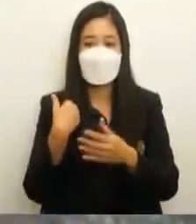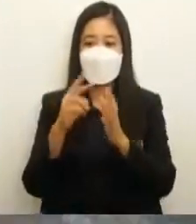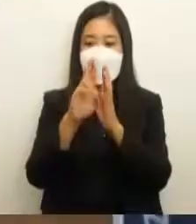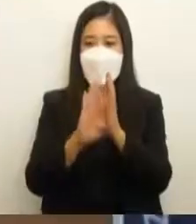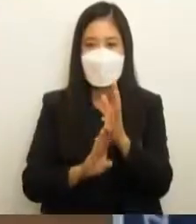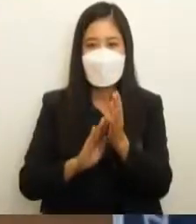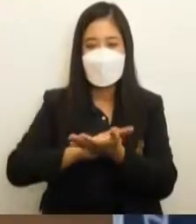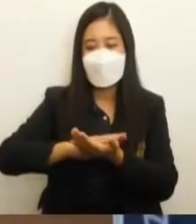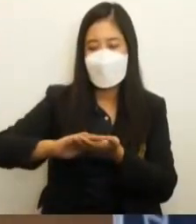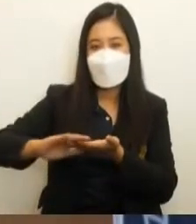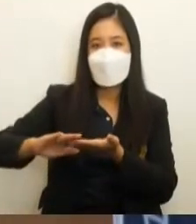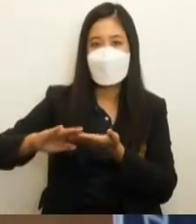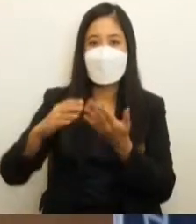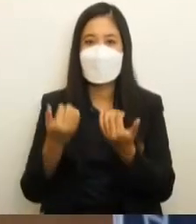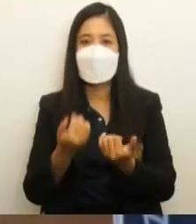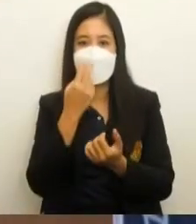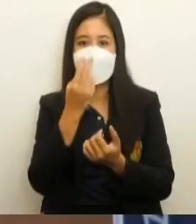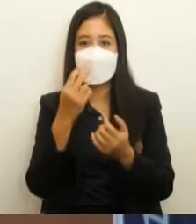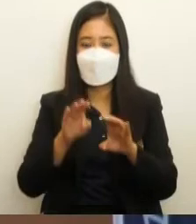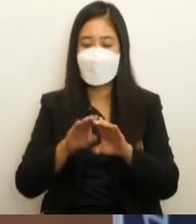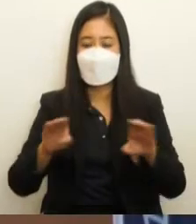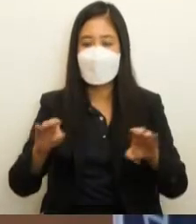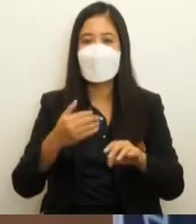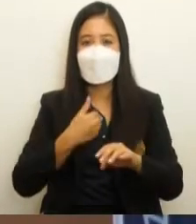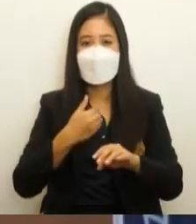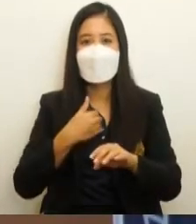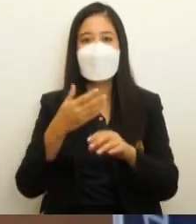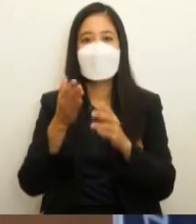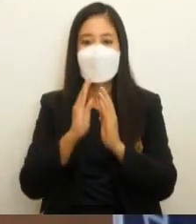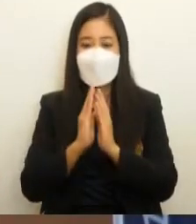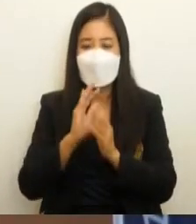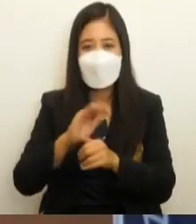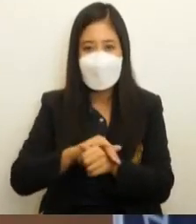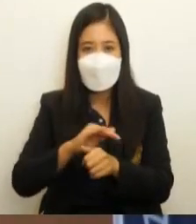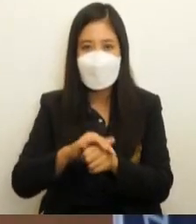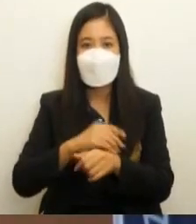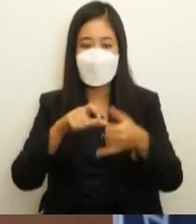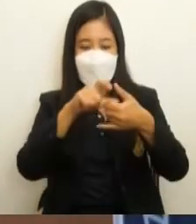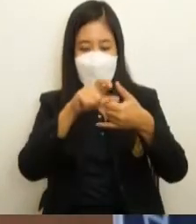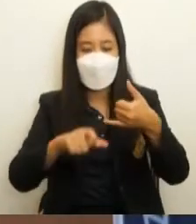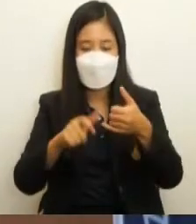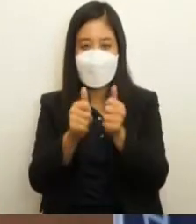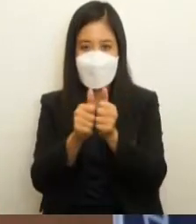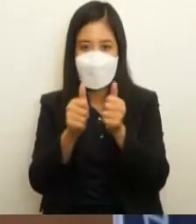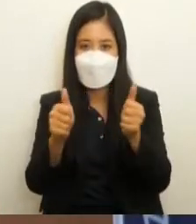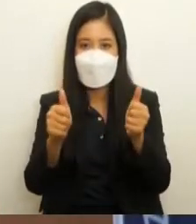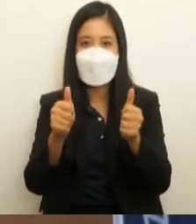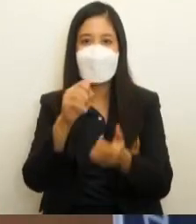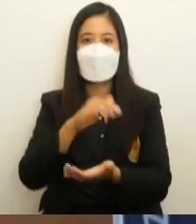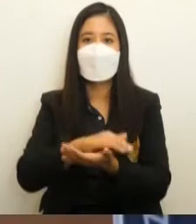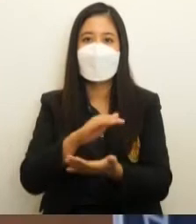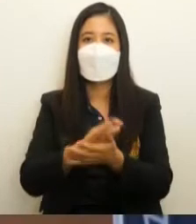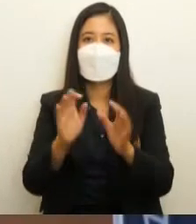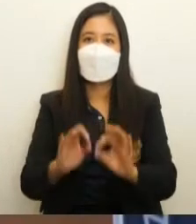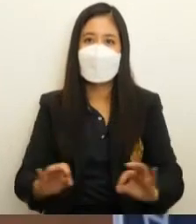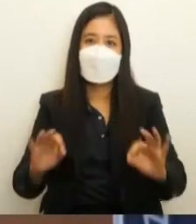เราเห็นเลยว่าเด็กอ่อนน้อมถ่อมตนเป็นไปตามคุณลักษณะอันพึงประสงค์ทุกโรงเรียนก็เช่นกันค่ะเร